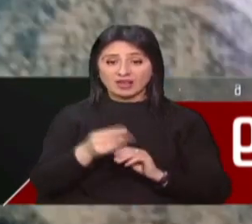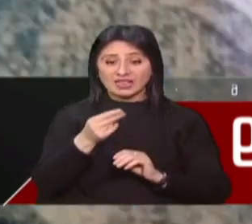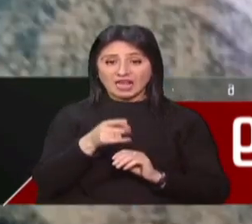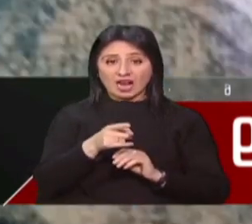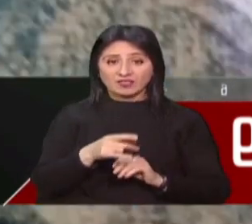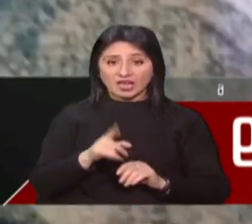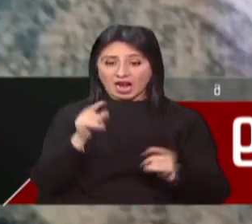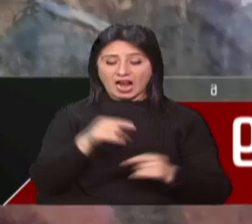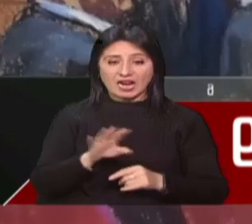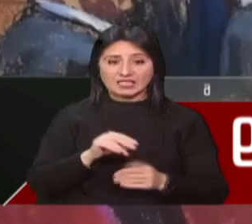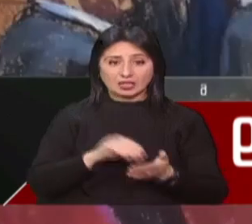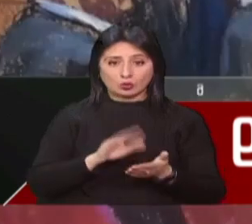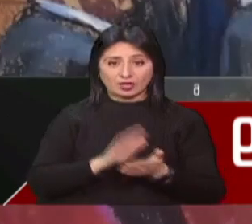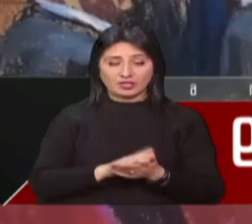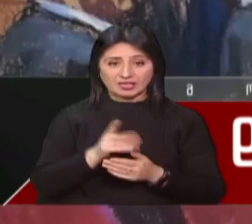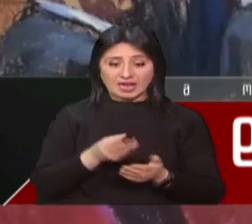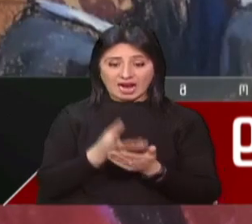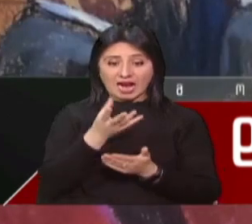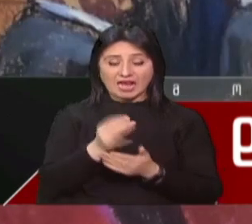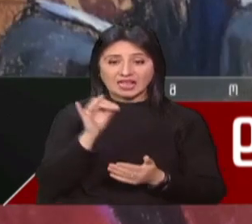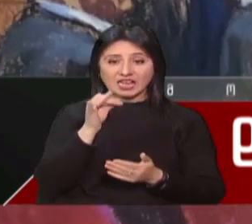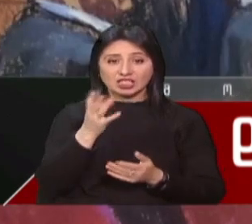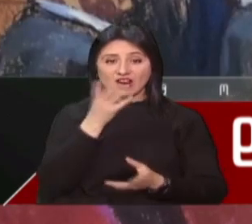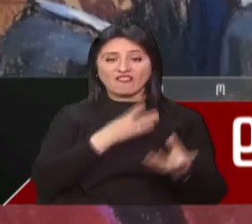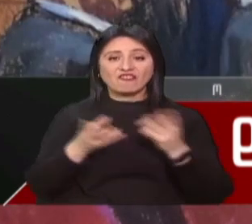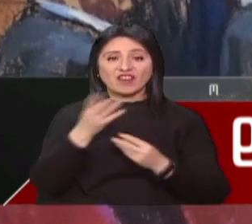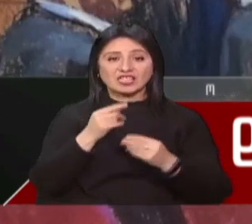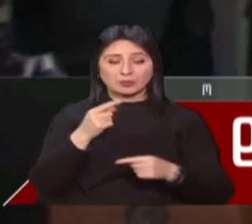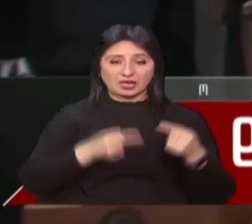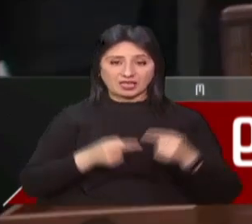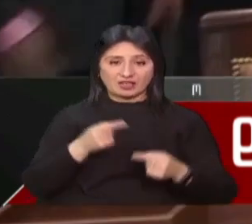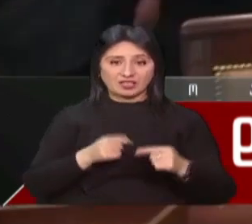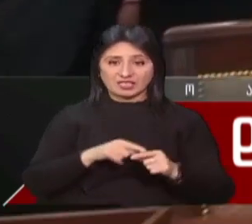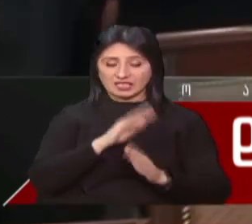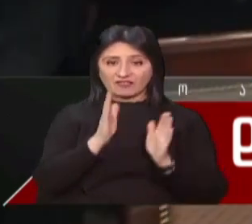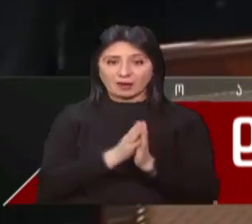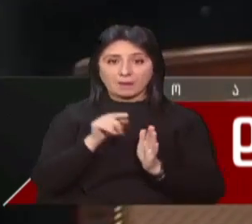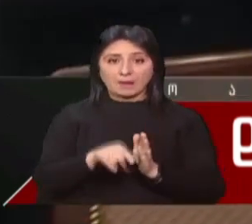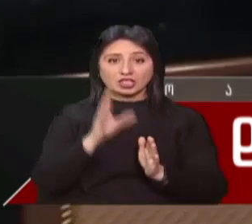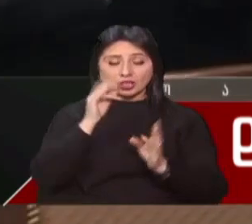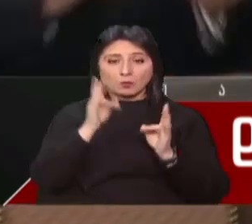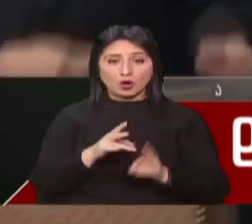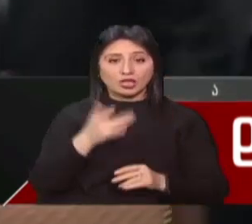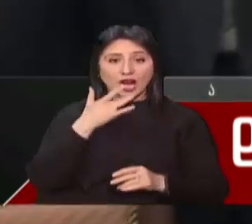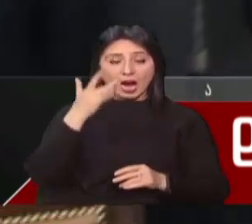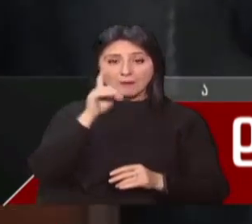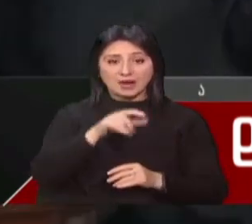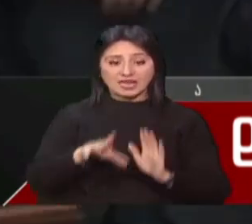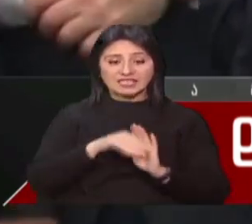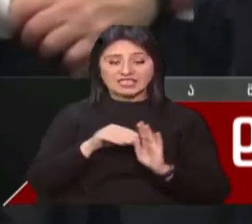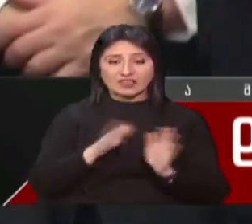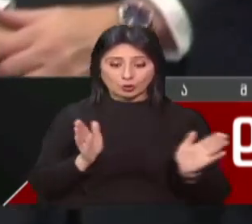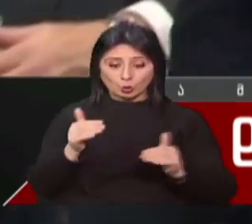თანხა მან არასათანადოდ აღრიცხა. მას გადახდების ისტორიის ფალსიფიცირება შეედავებიან. ეს ყველაფერი კი მაშინ მოხდა, როდესაც ამერიკელები